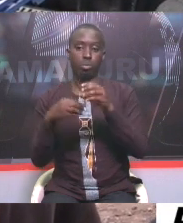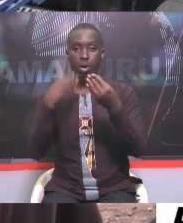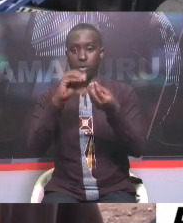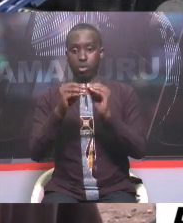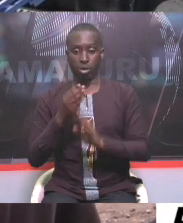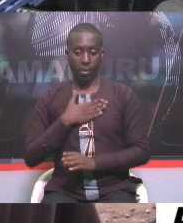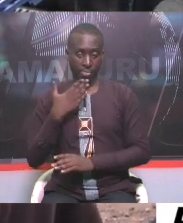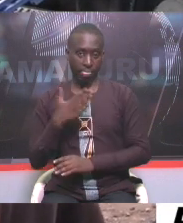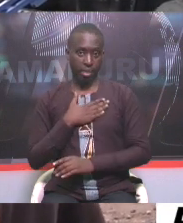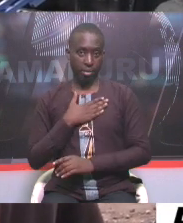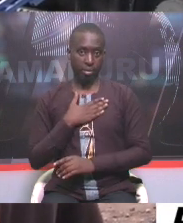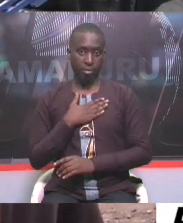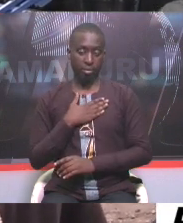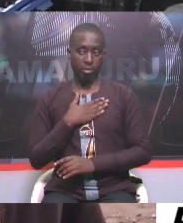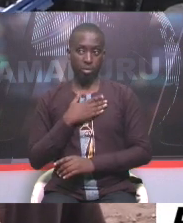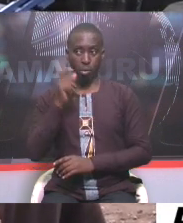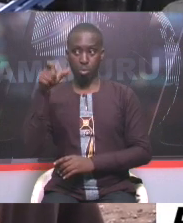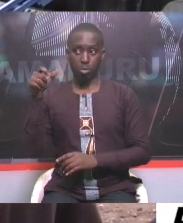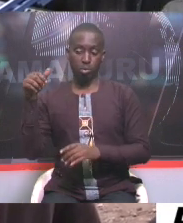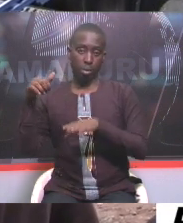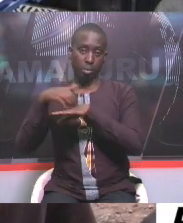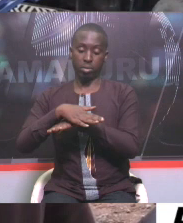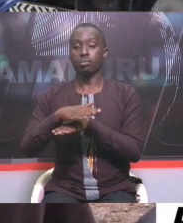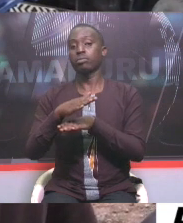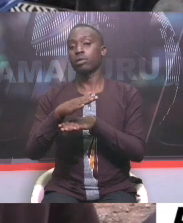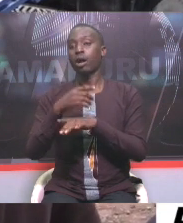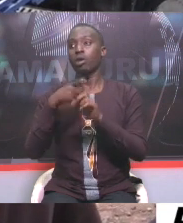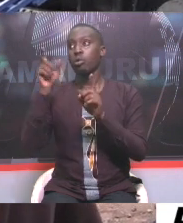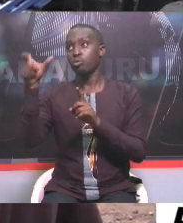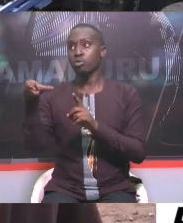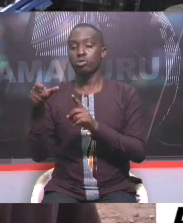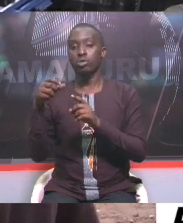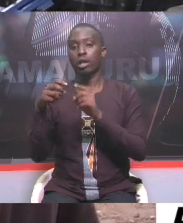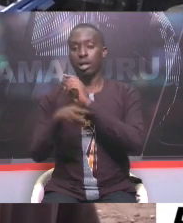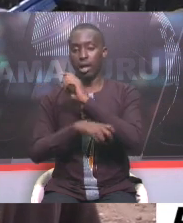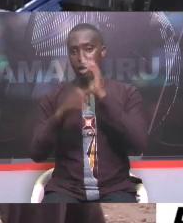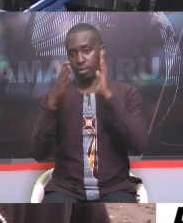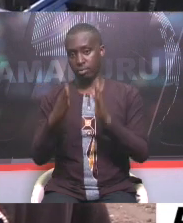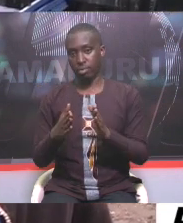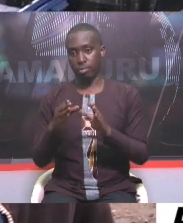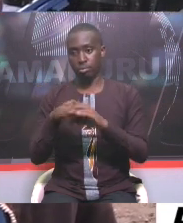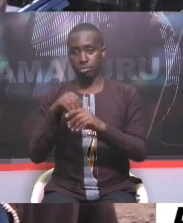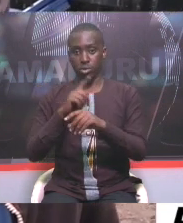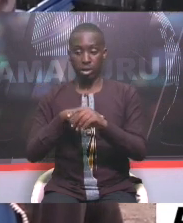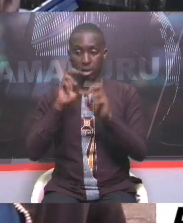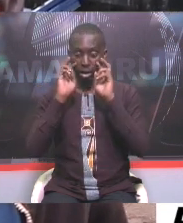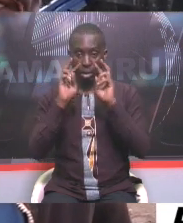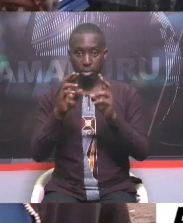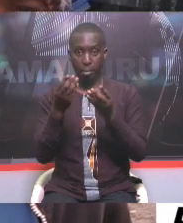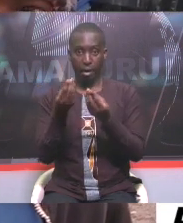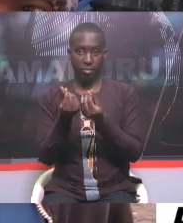yanje ayibaye uwo muntu urayamuhaye ashiraho naho uwo muntu ngo yari yayibye ubwo mugendebye ko ayo